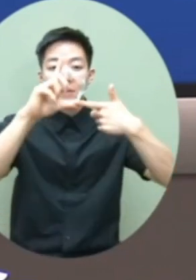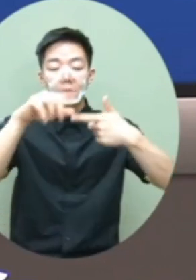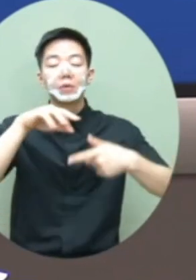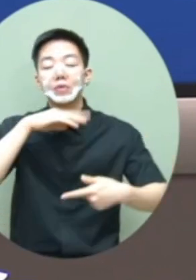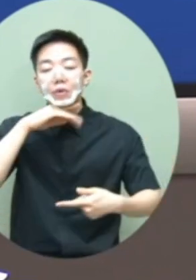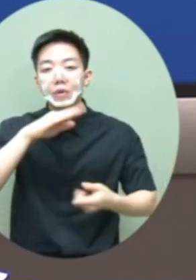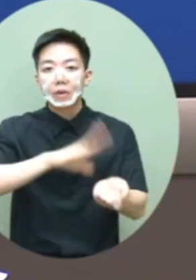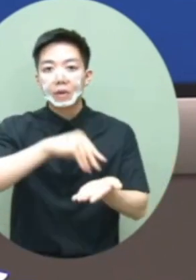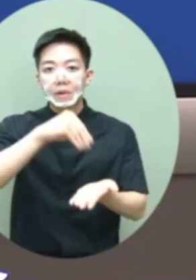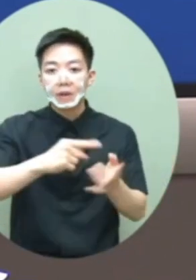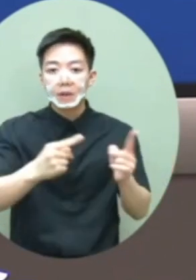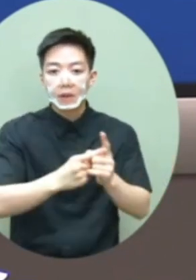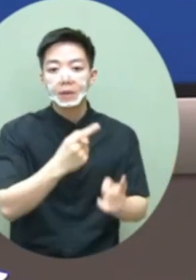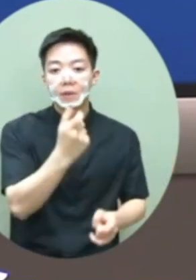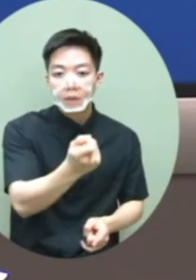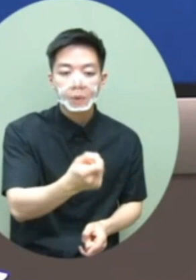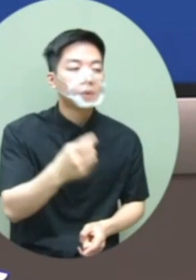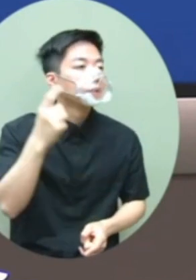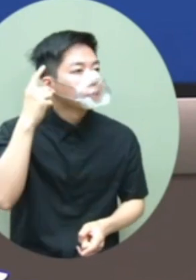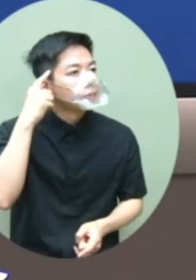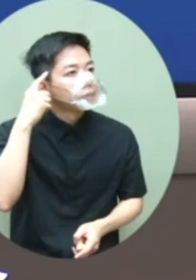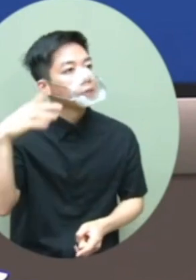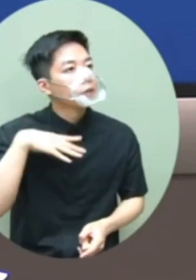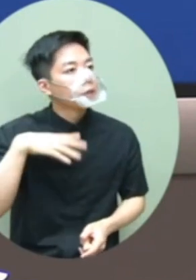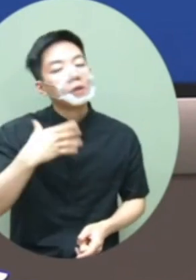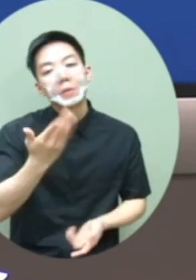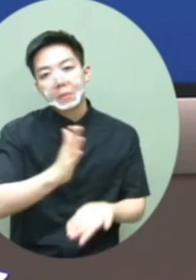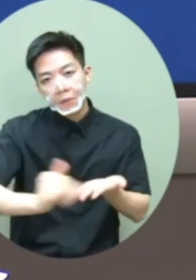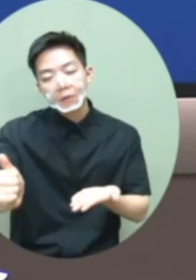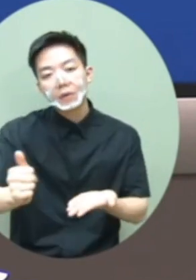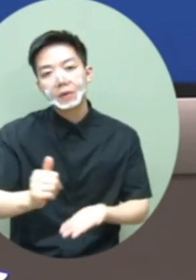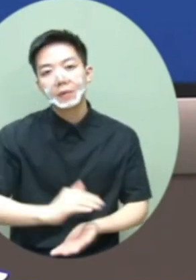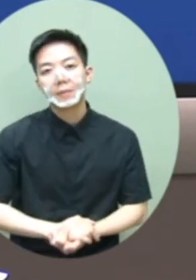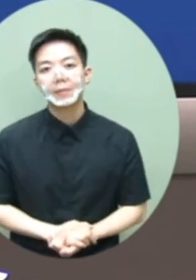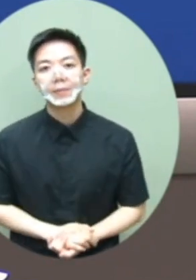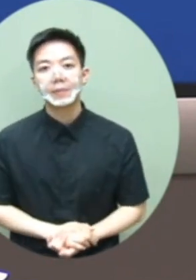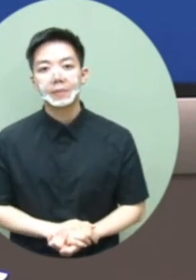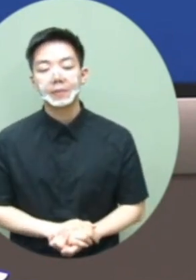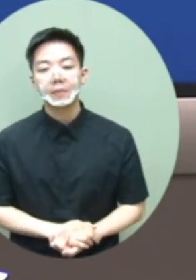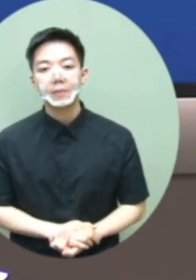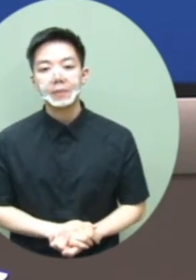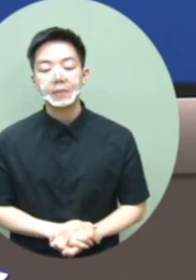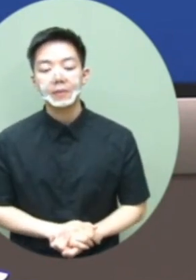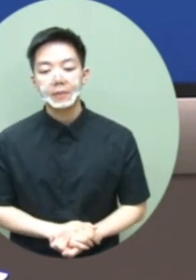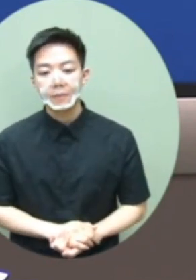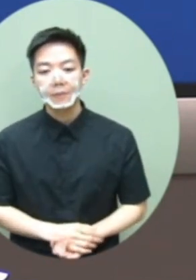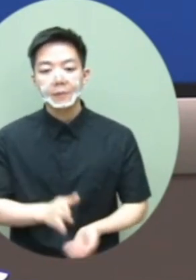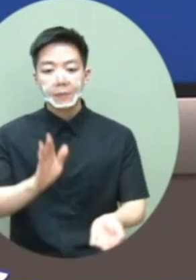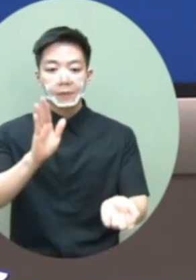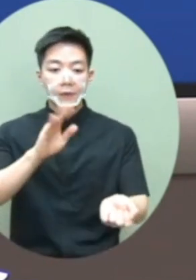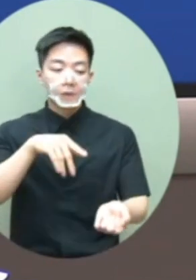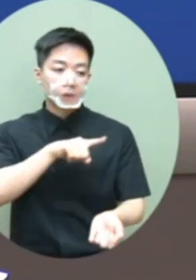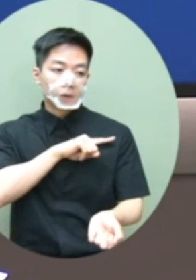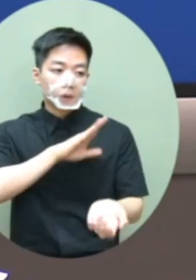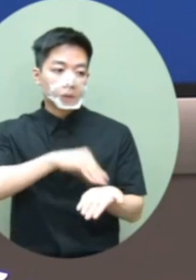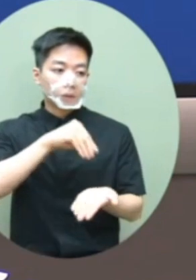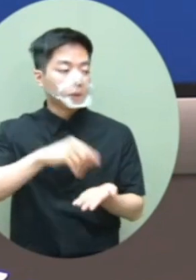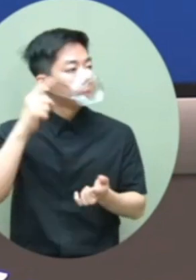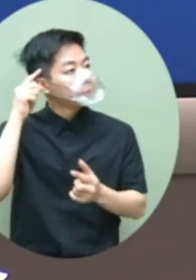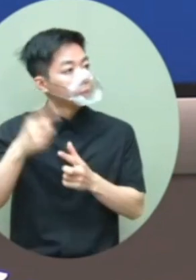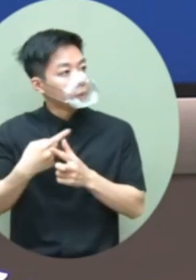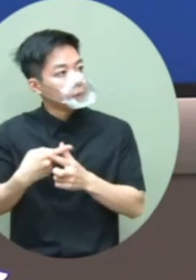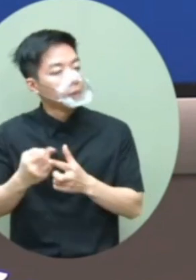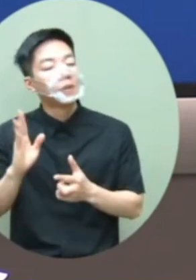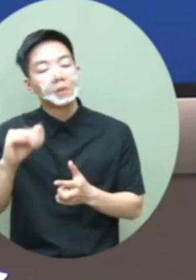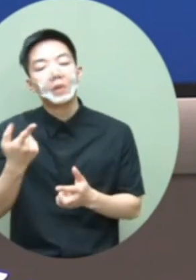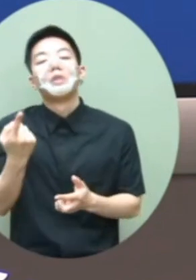多，就會完整很多，亦都等更加多感染了但沒有病徵的人可以更加早被識